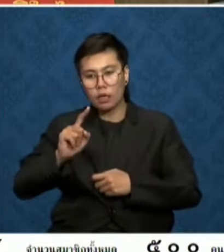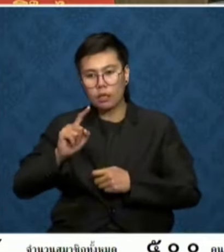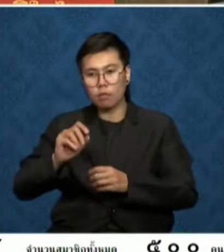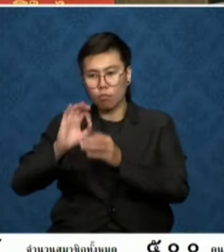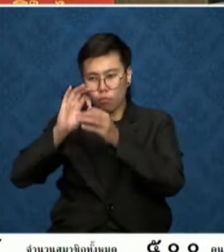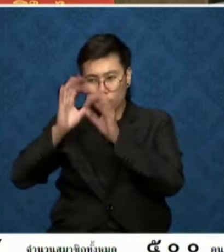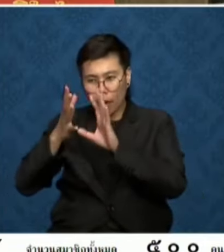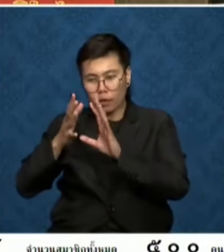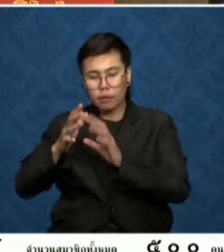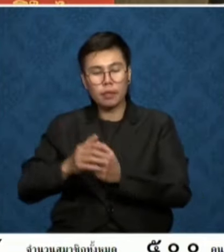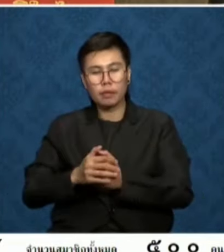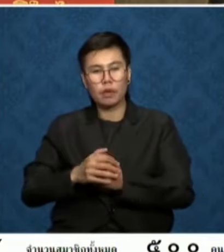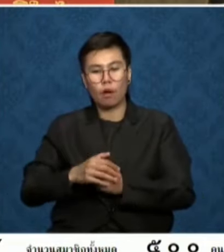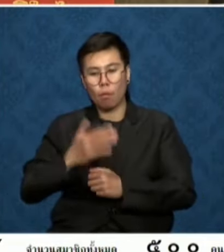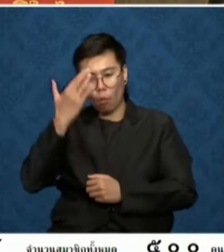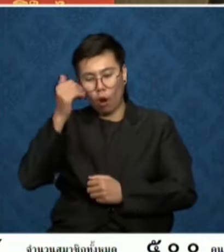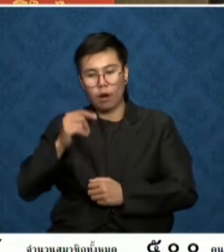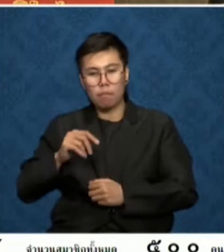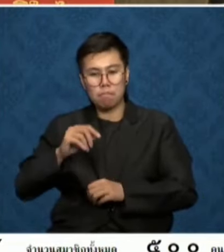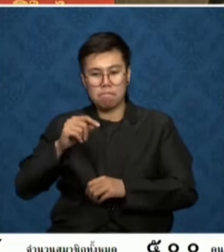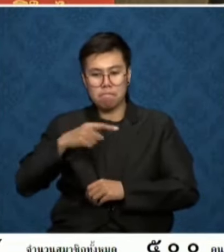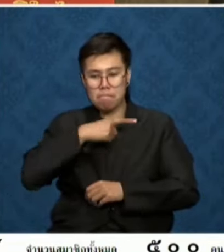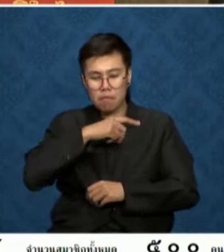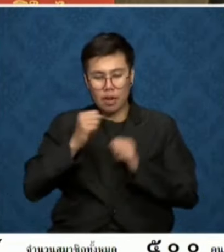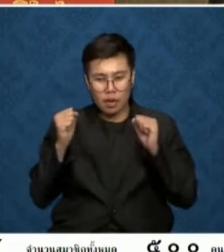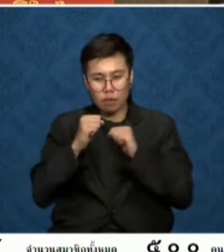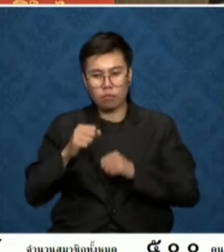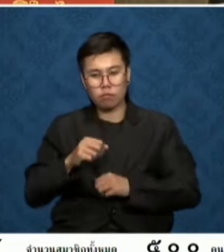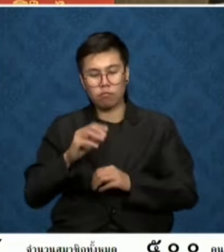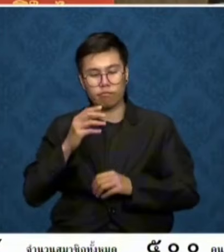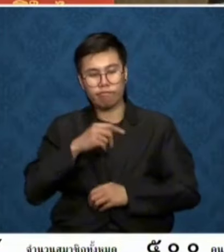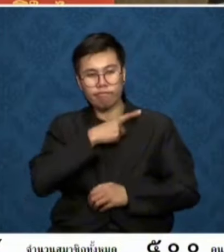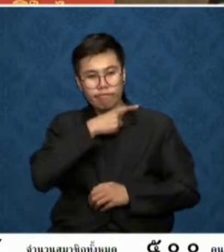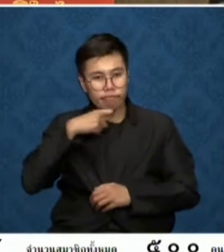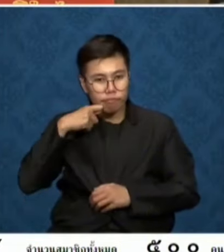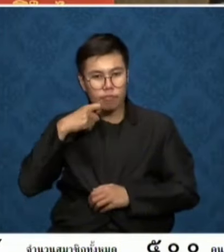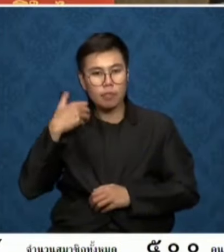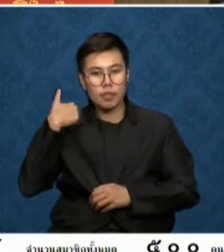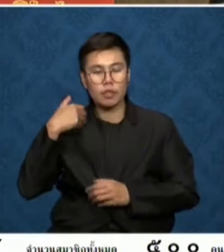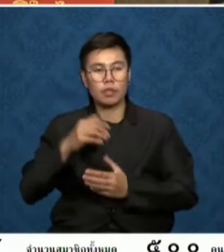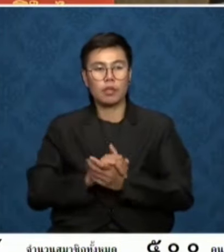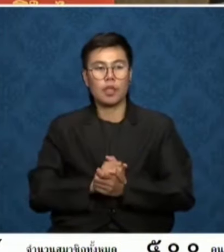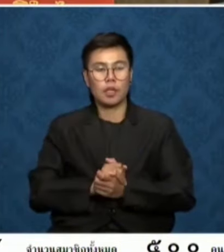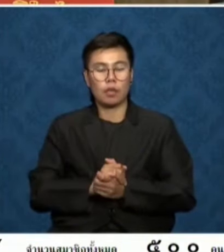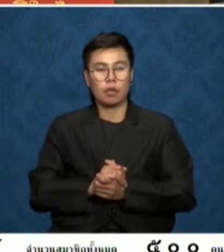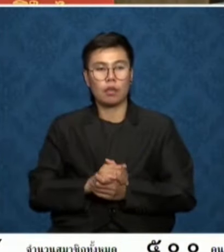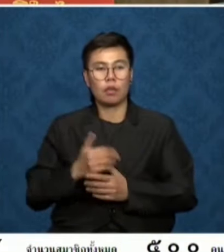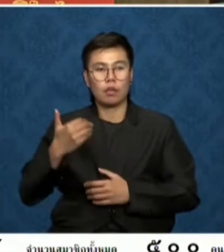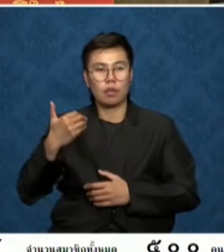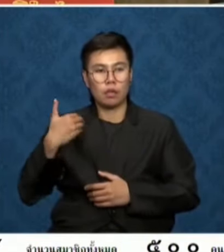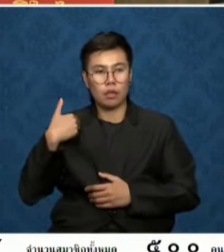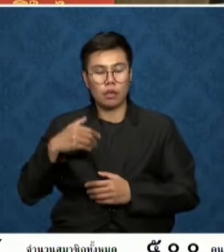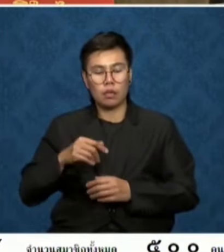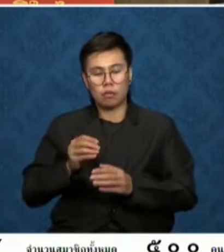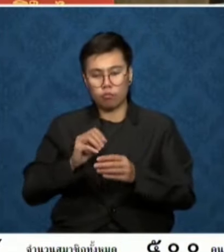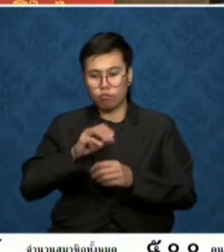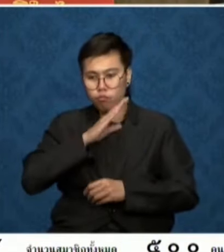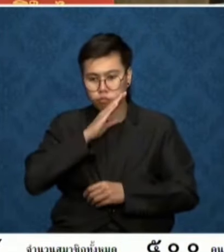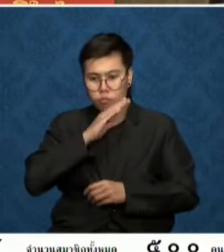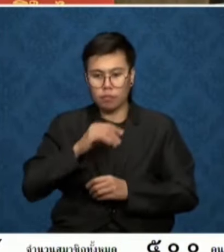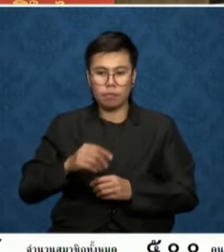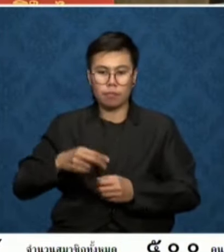ดูกาลแต่ทีเนี้ยการเกิดฝุ่นปัญหา PM 2.5 ที่เกิดจากเชื้อเพลิงไม่สะอาดควบคุม